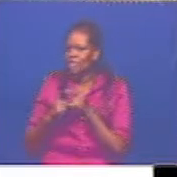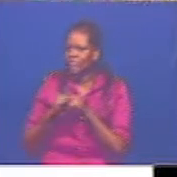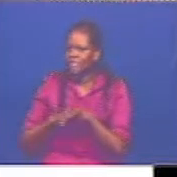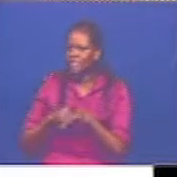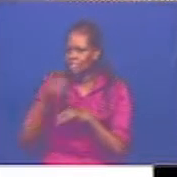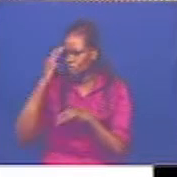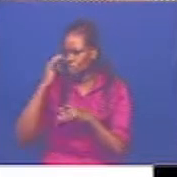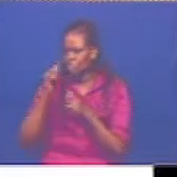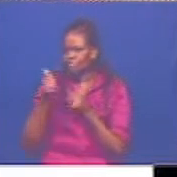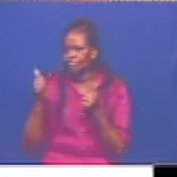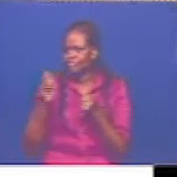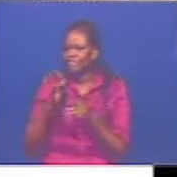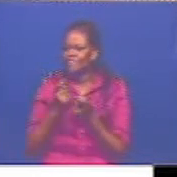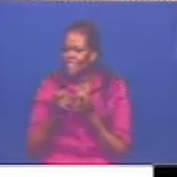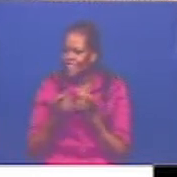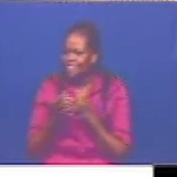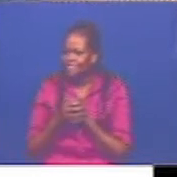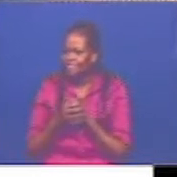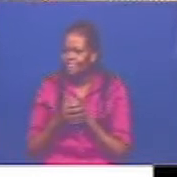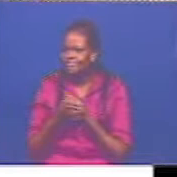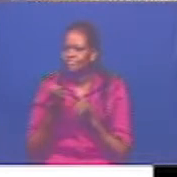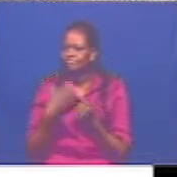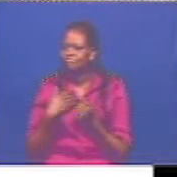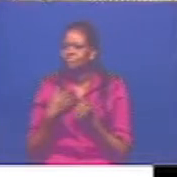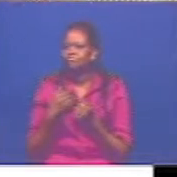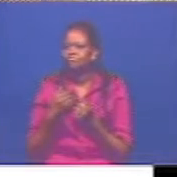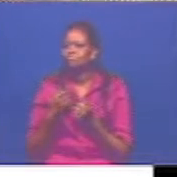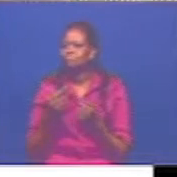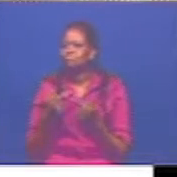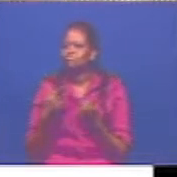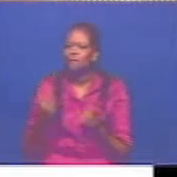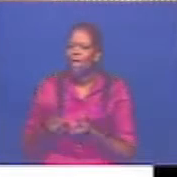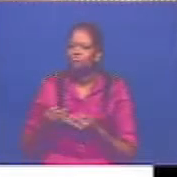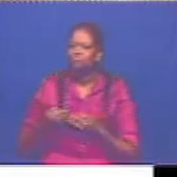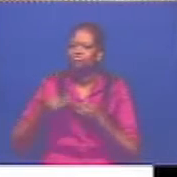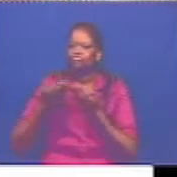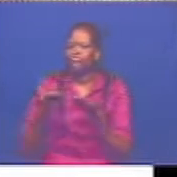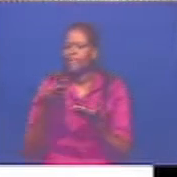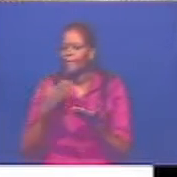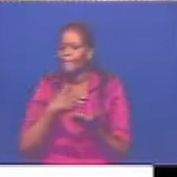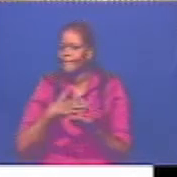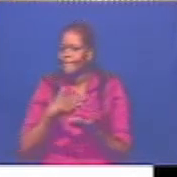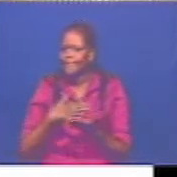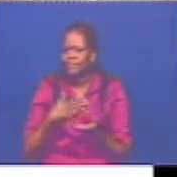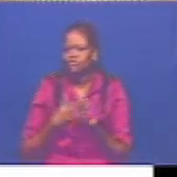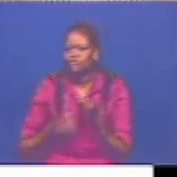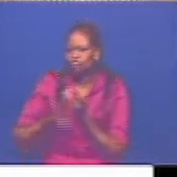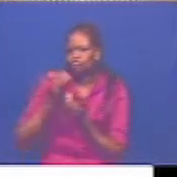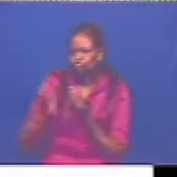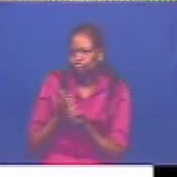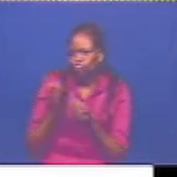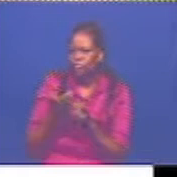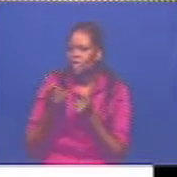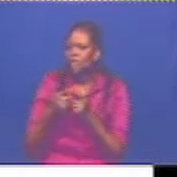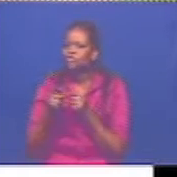this woman. Can you sing a few lines? Ninakupa roho yangu, tafadhali unitunzie.